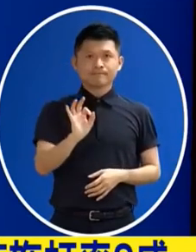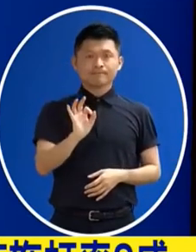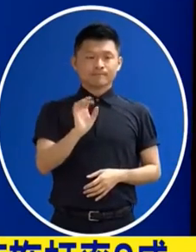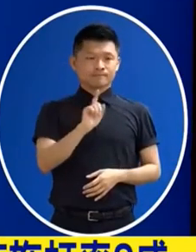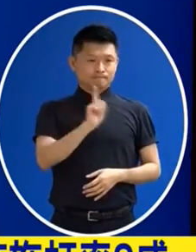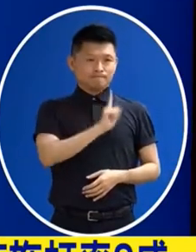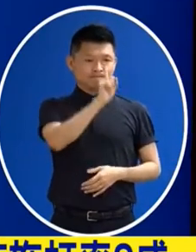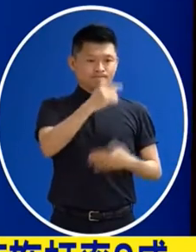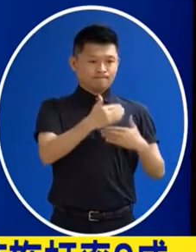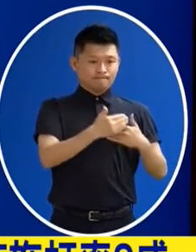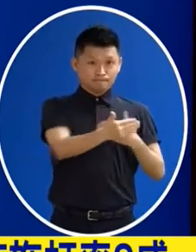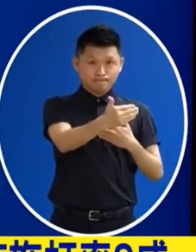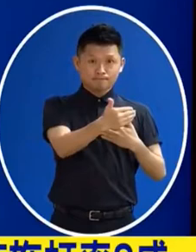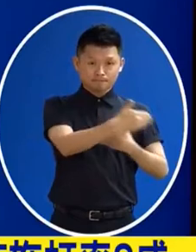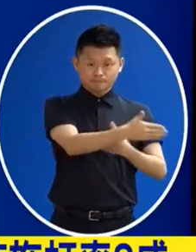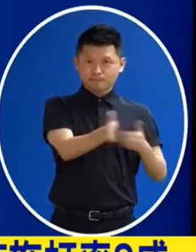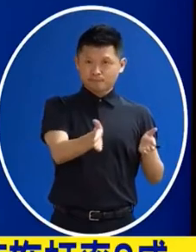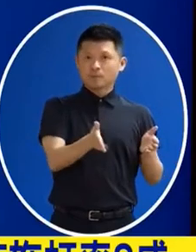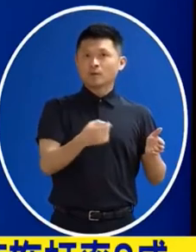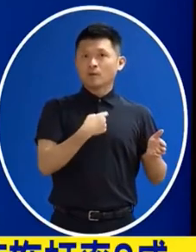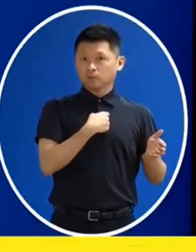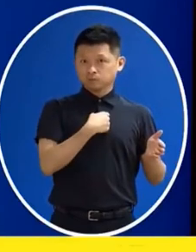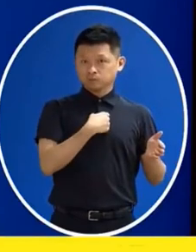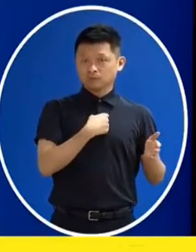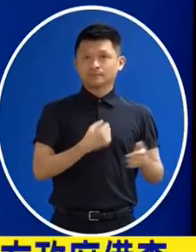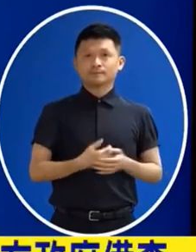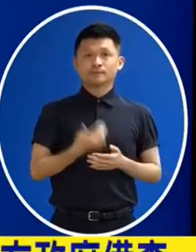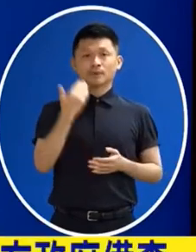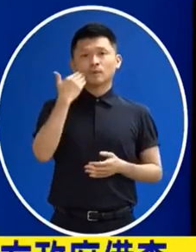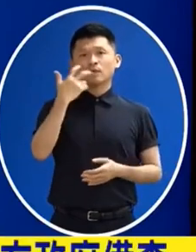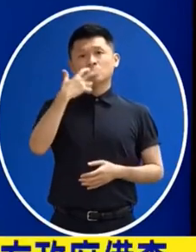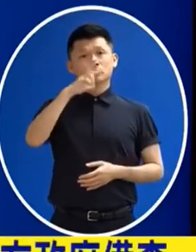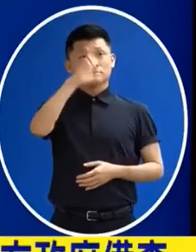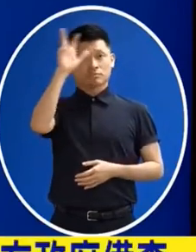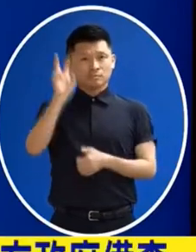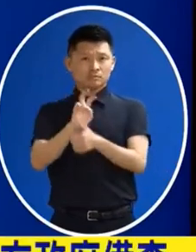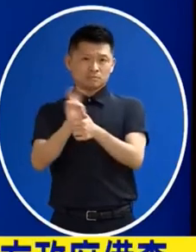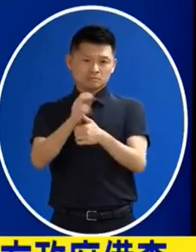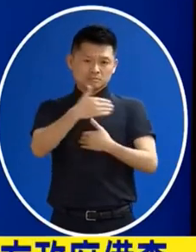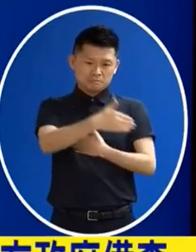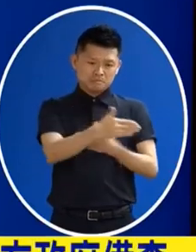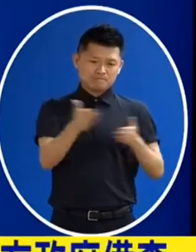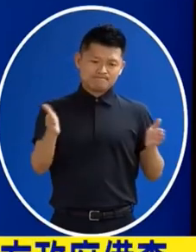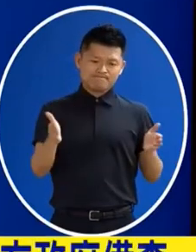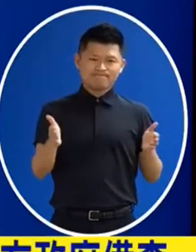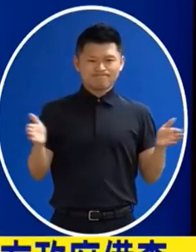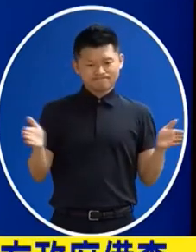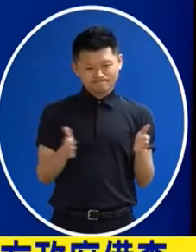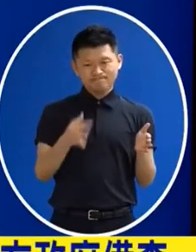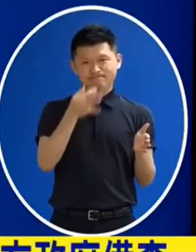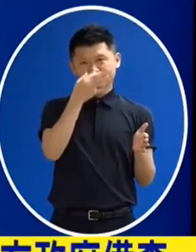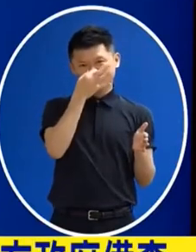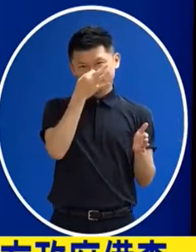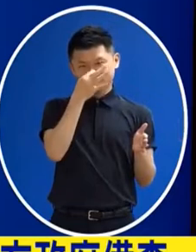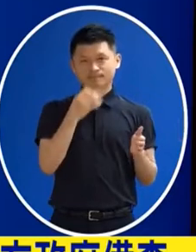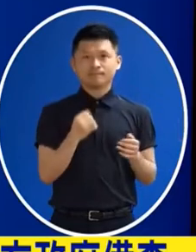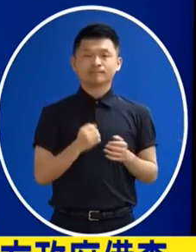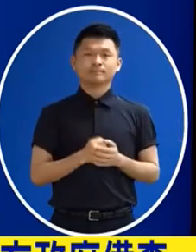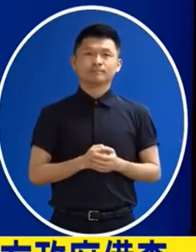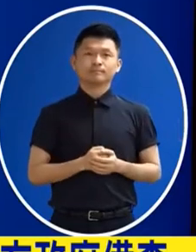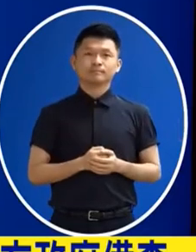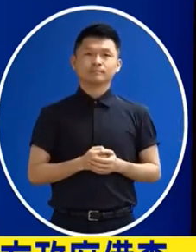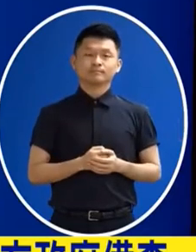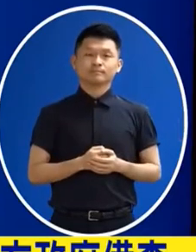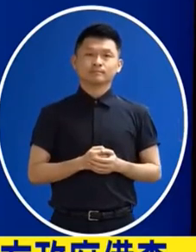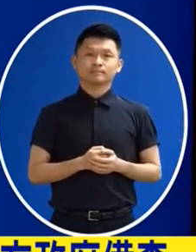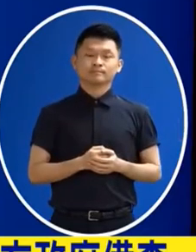一个隔离空间。那当然如果受限于日间照顾的空间是比较狭小的部分，那基本